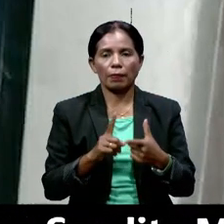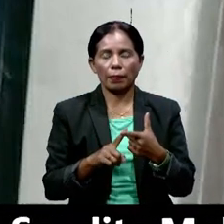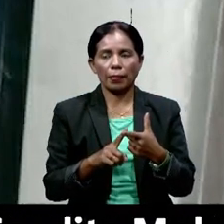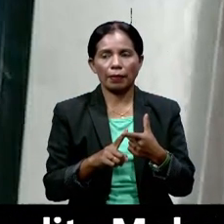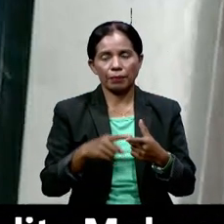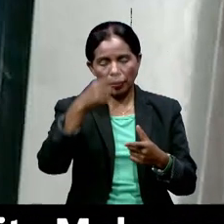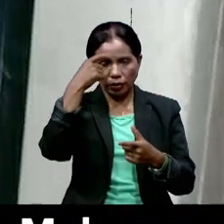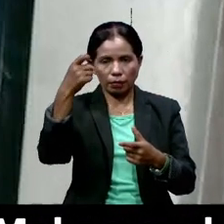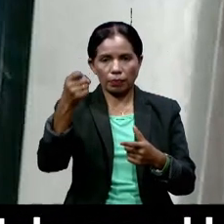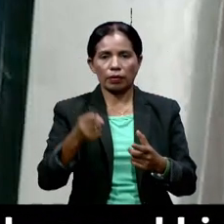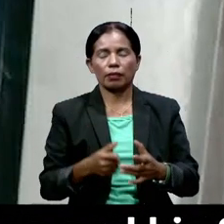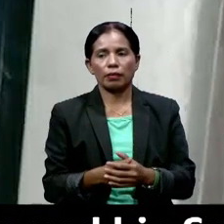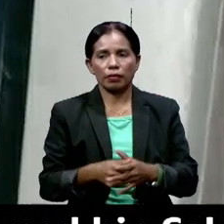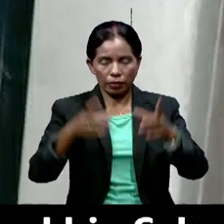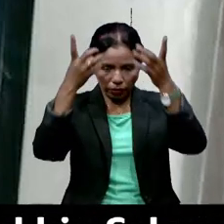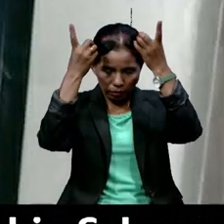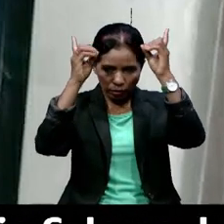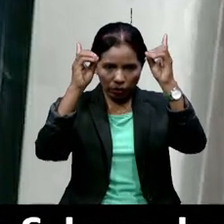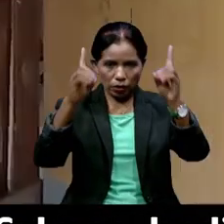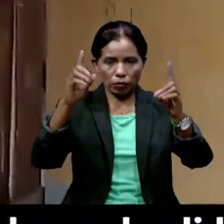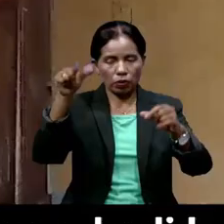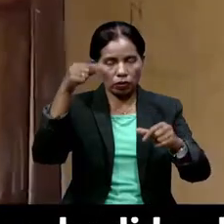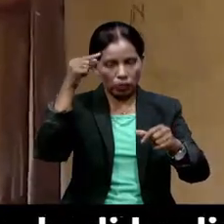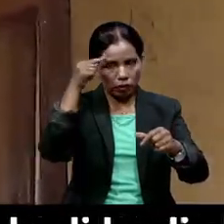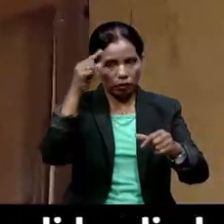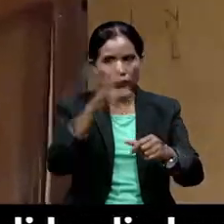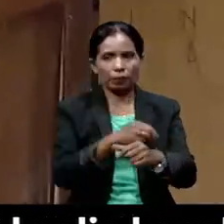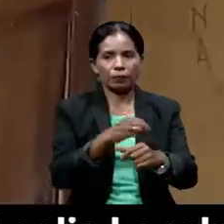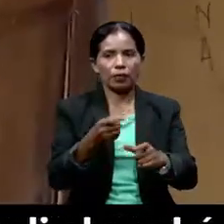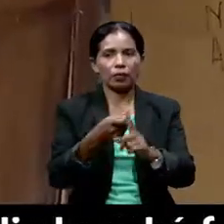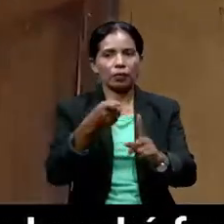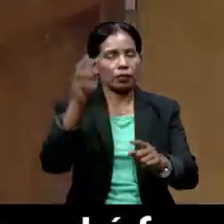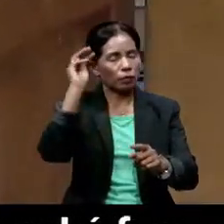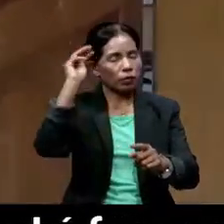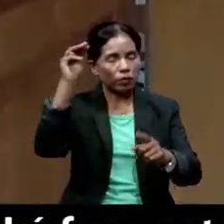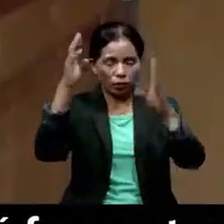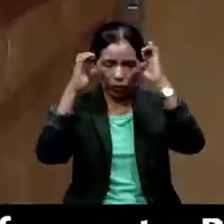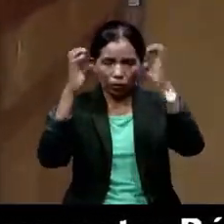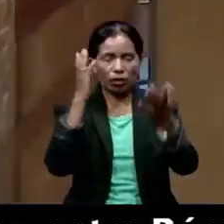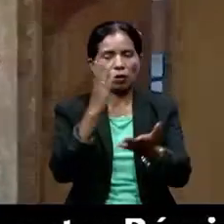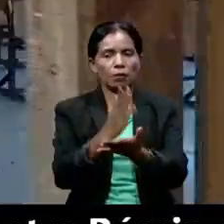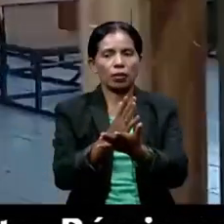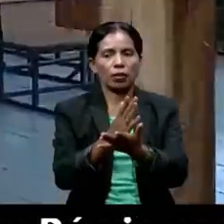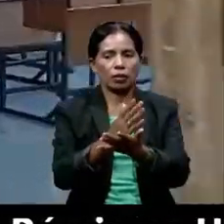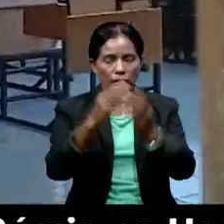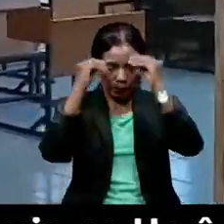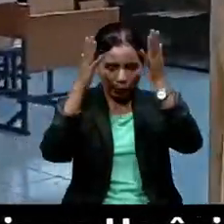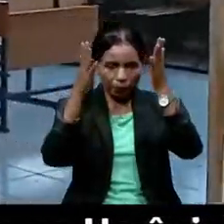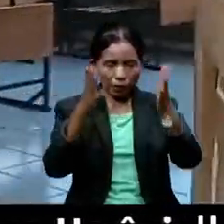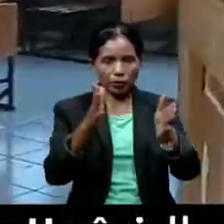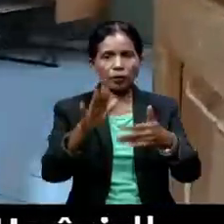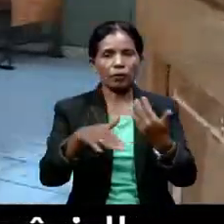mas tambadit be desizang gubernu deusi ministeru de edukasi ma para be profesor kontratu